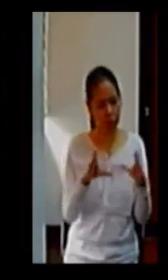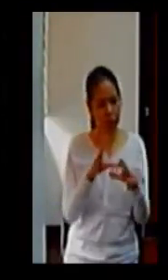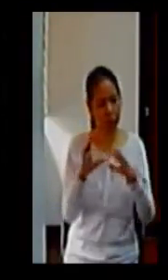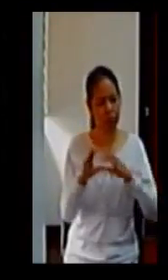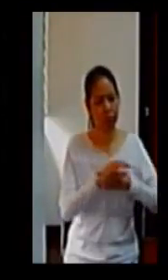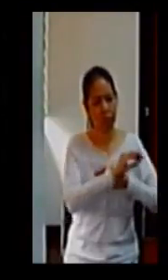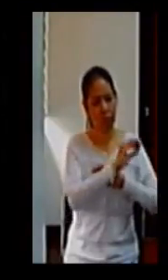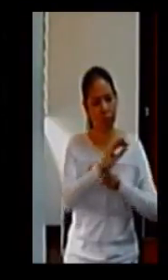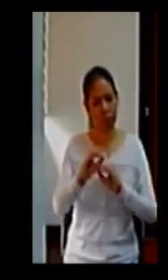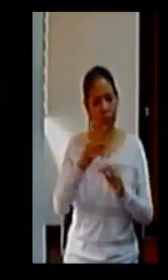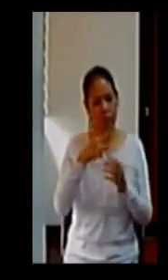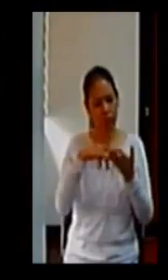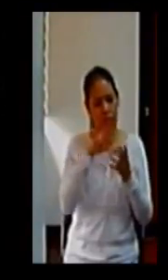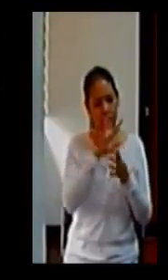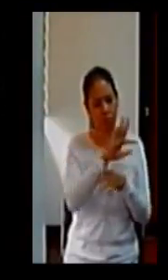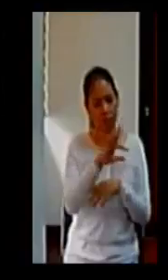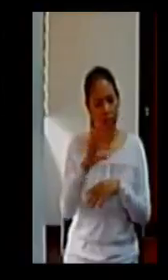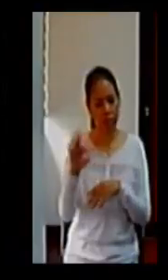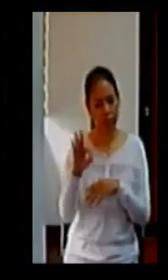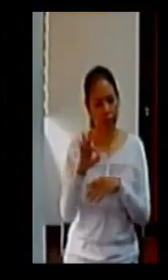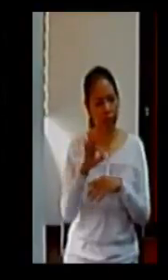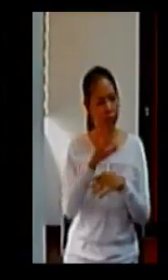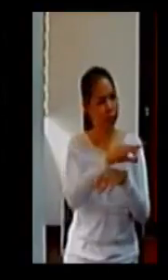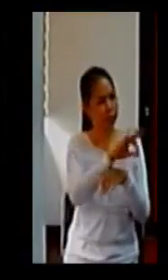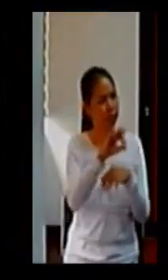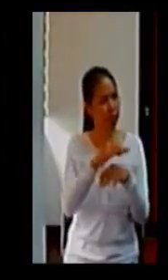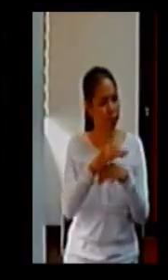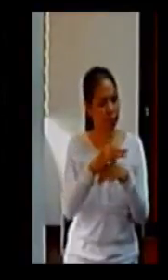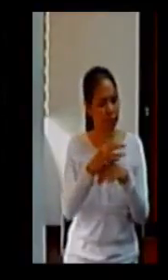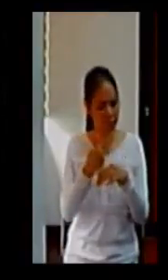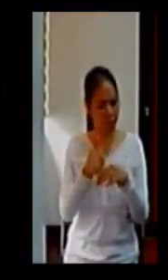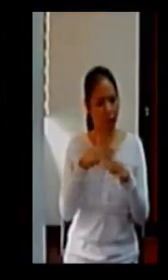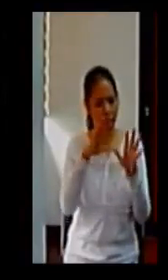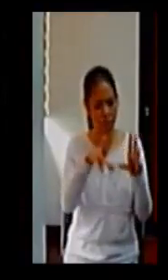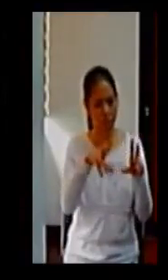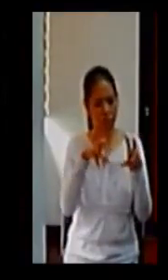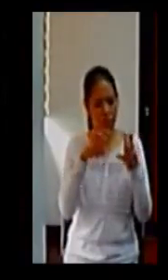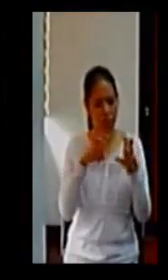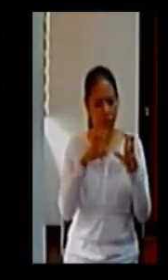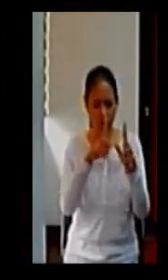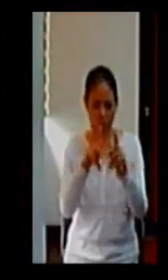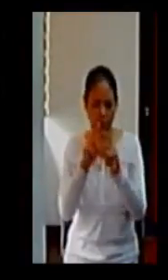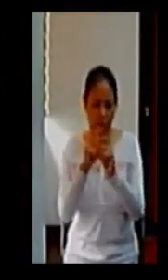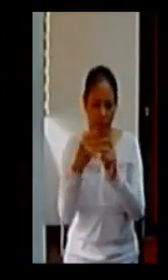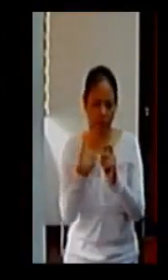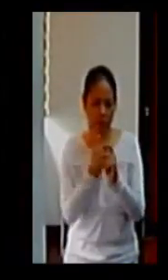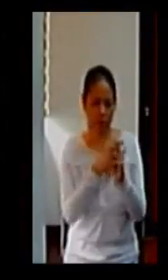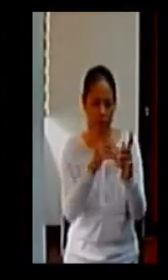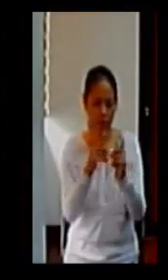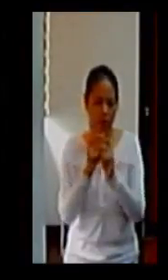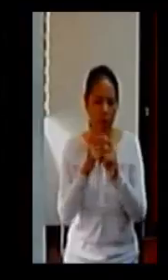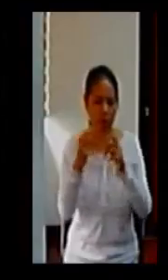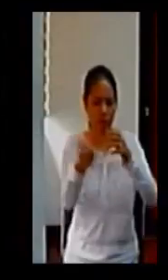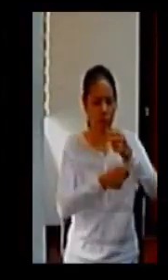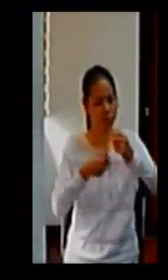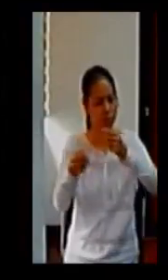rice fields. Ang aking na-witnessan yun. Nasabay-sabay pa kaming mag-ani lahat ng mga tao